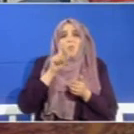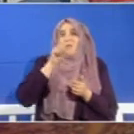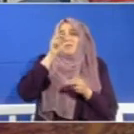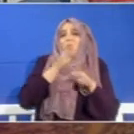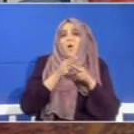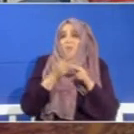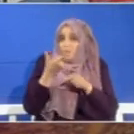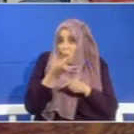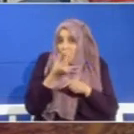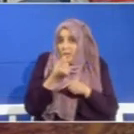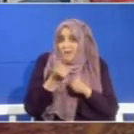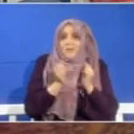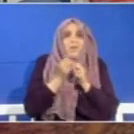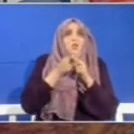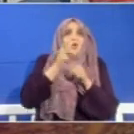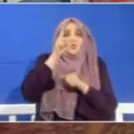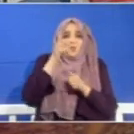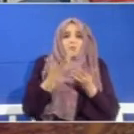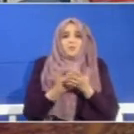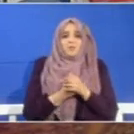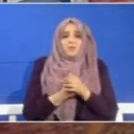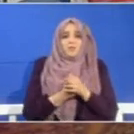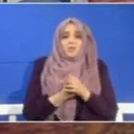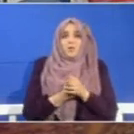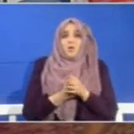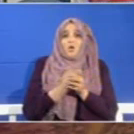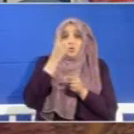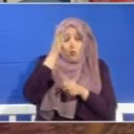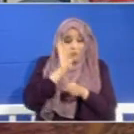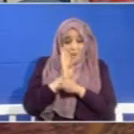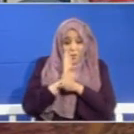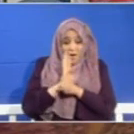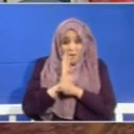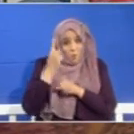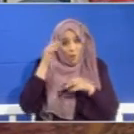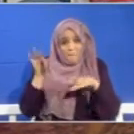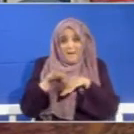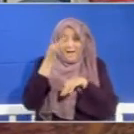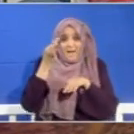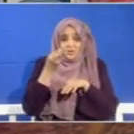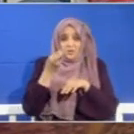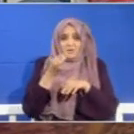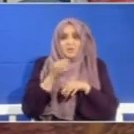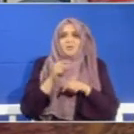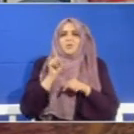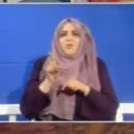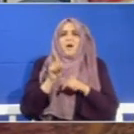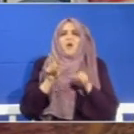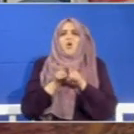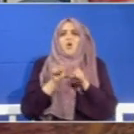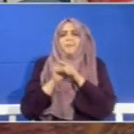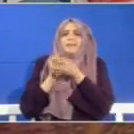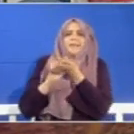الله. صح. فكيف ربي تجعلوه شاهد رابط بينكم وانتم تخدعوا من وراء ذلك؟